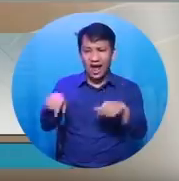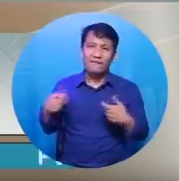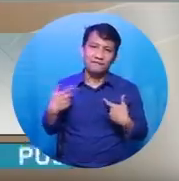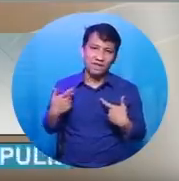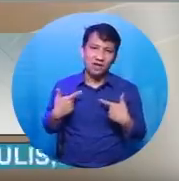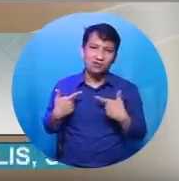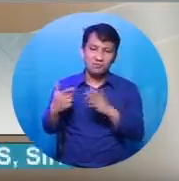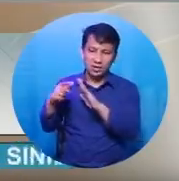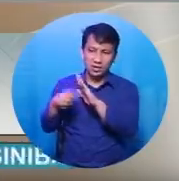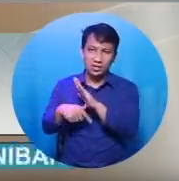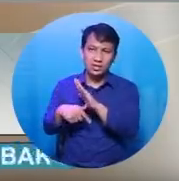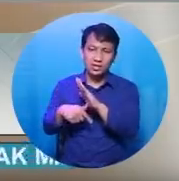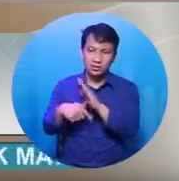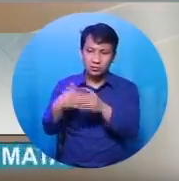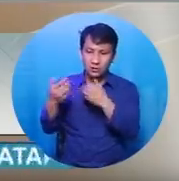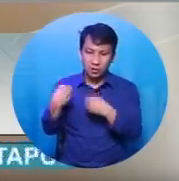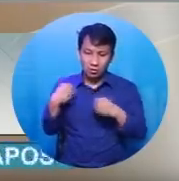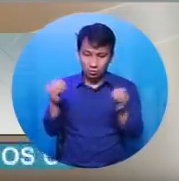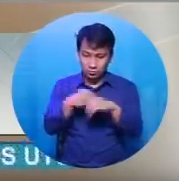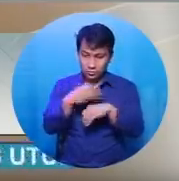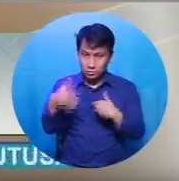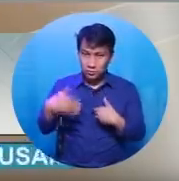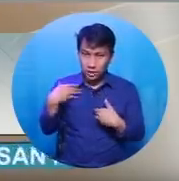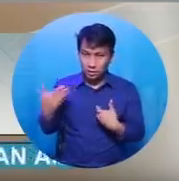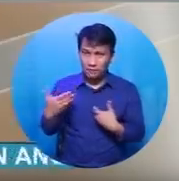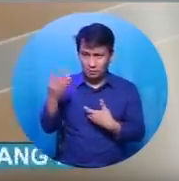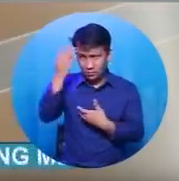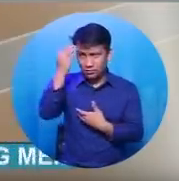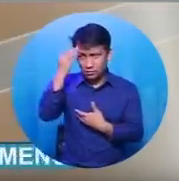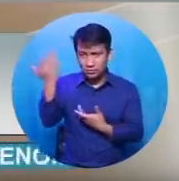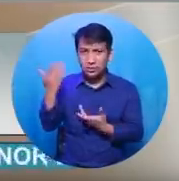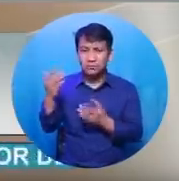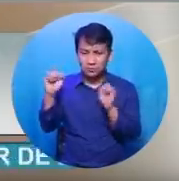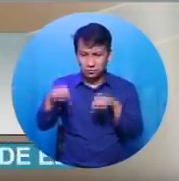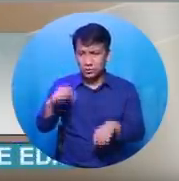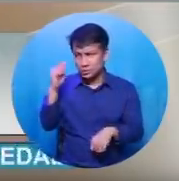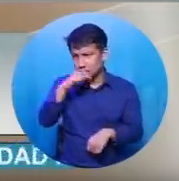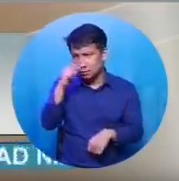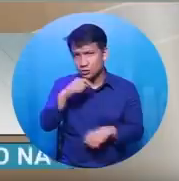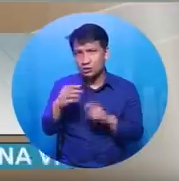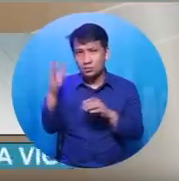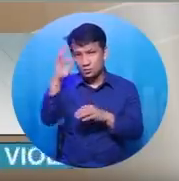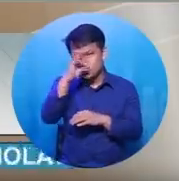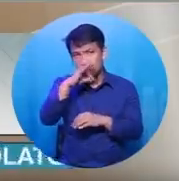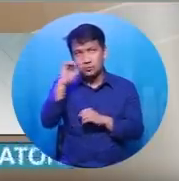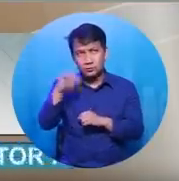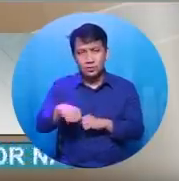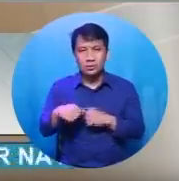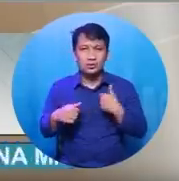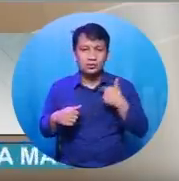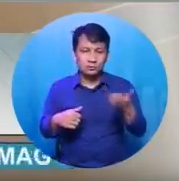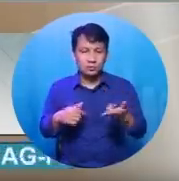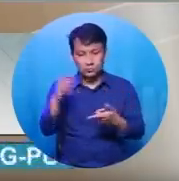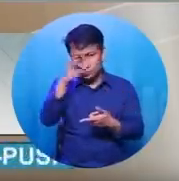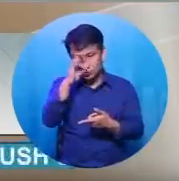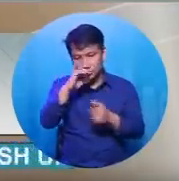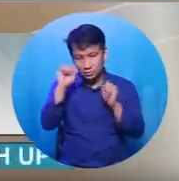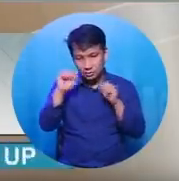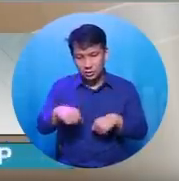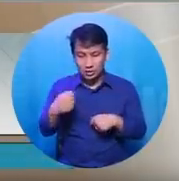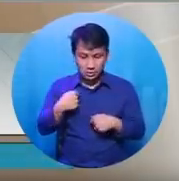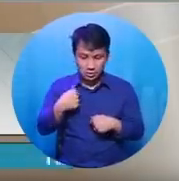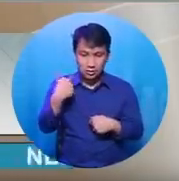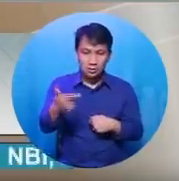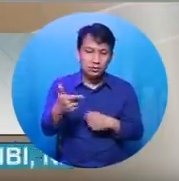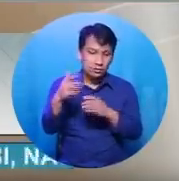kanila ng mga payong legal, na marunong din po mag-Tagalog, mga Filipino na marunong mag-Tagalog at